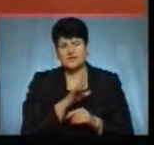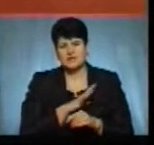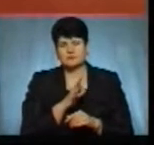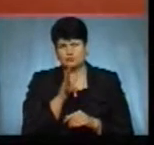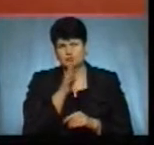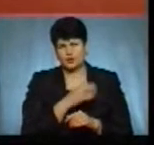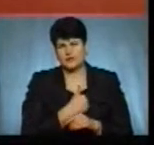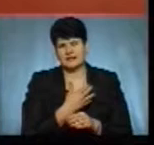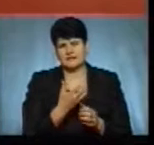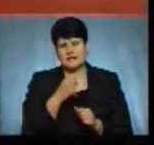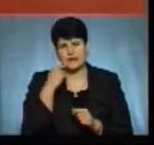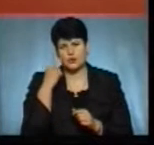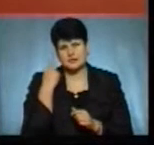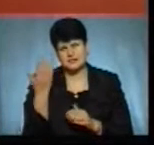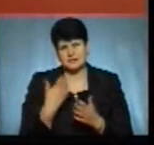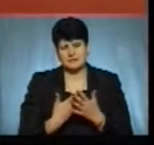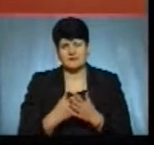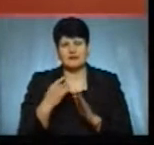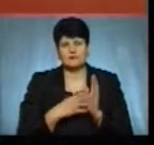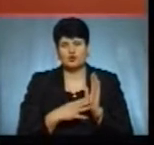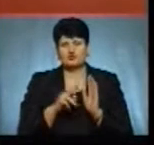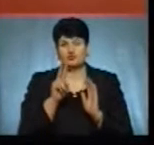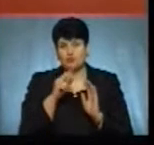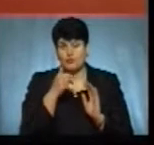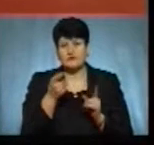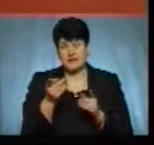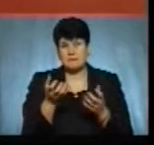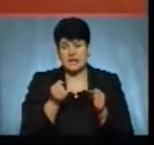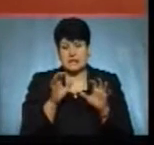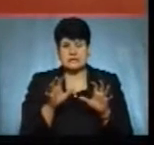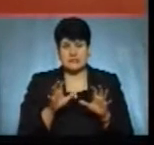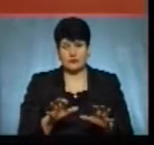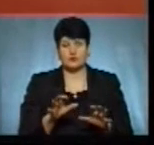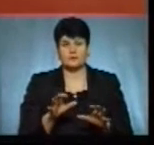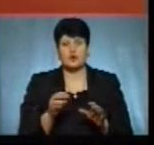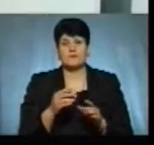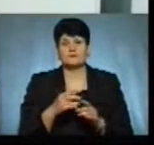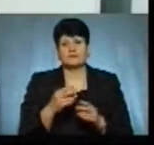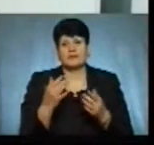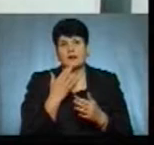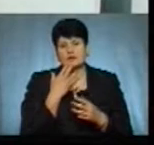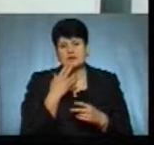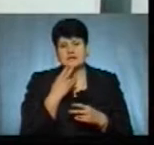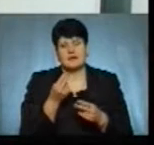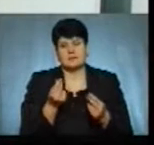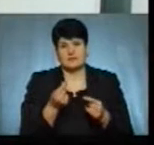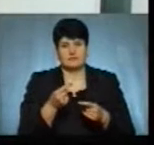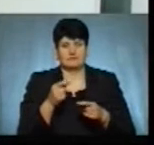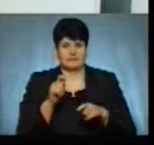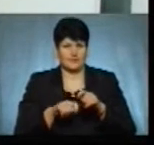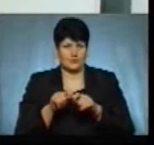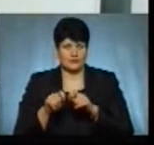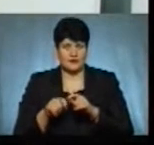варіант. Ну, росіяни хоч і в 92-му році прийняли свій закон про валютне регулювання і валютний контроль, але вже в 95-му році вони змушені